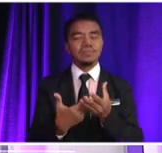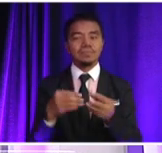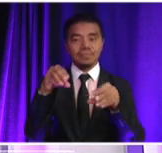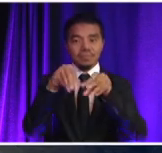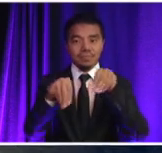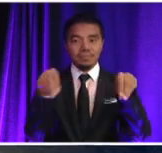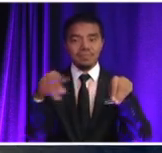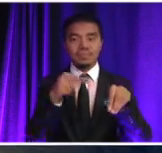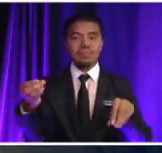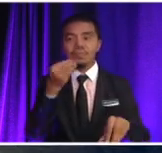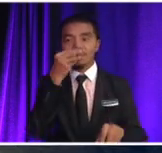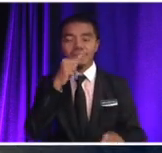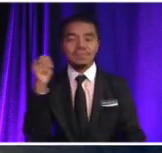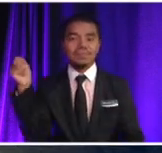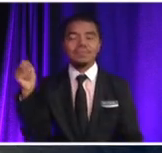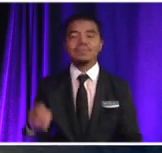usahawanan